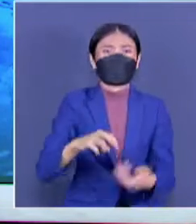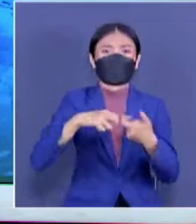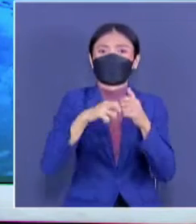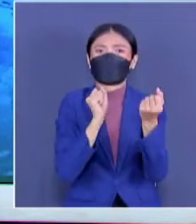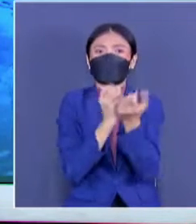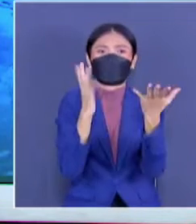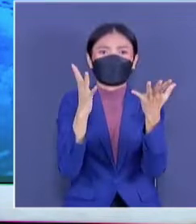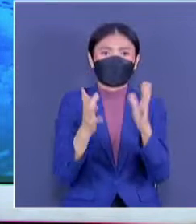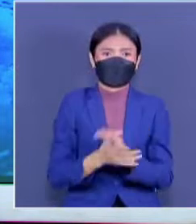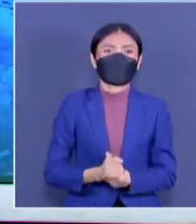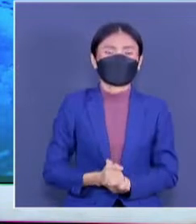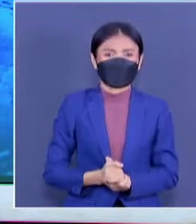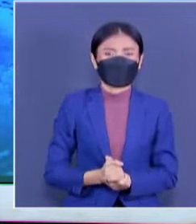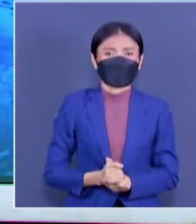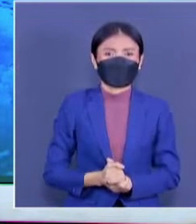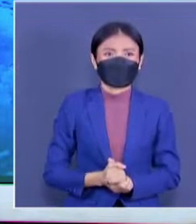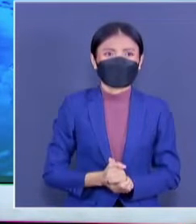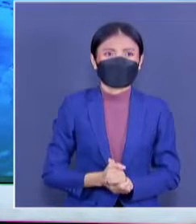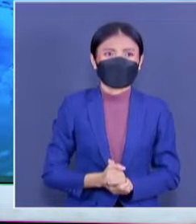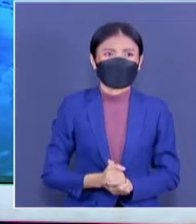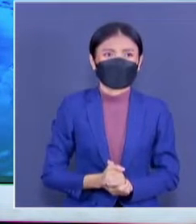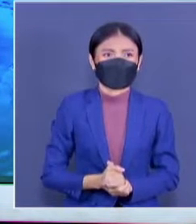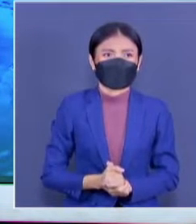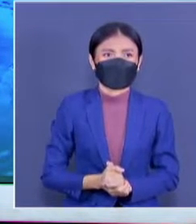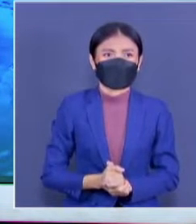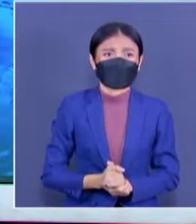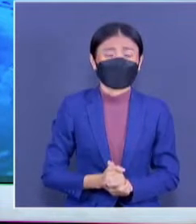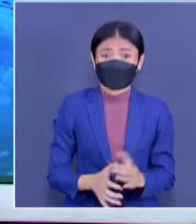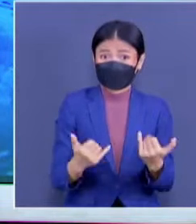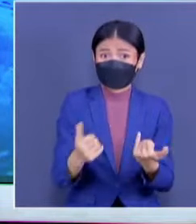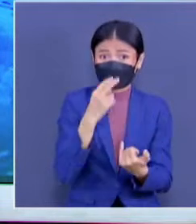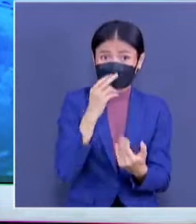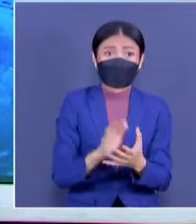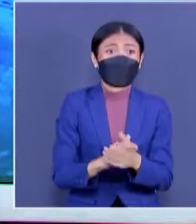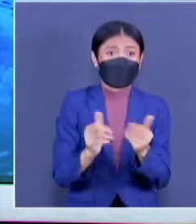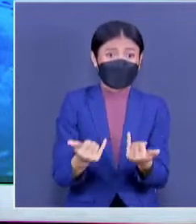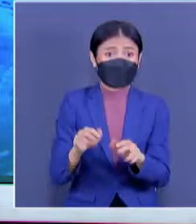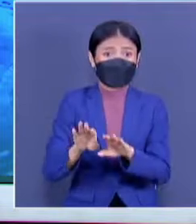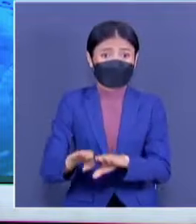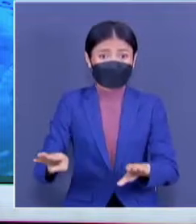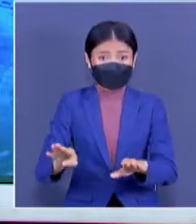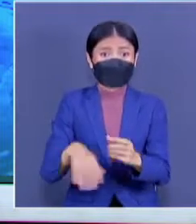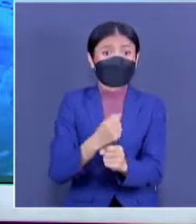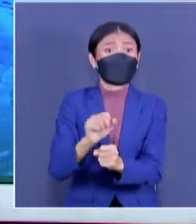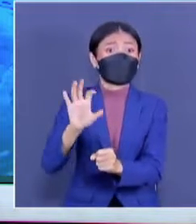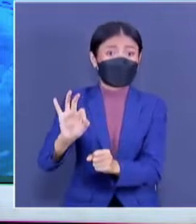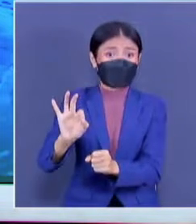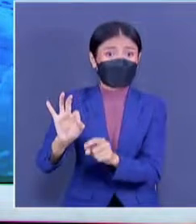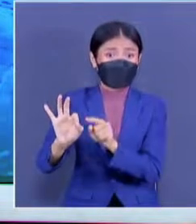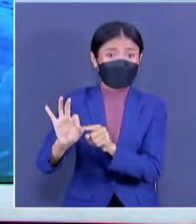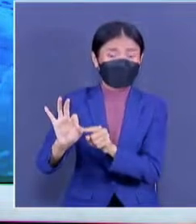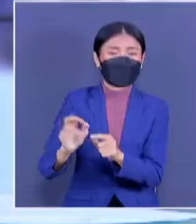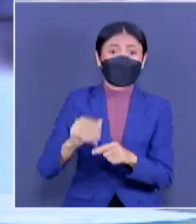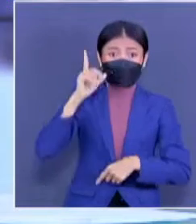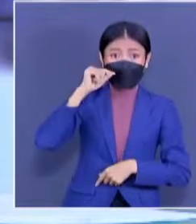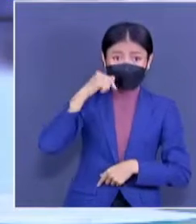คุณผู้ชมขยับมาติดตามเรื่องนี้กันหน่อยนะคะน่าเห็นใจทีเดียวค่ะเพราะว่าน้องวัย9ขวบถูกผู้เป็นแม่ซึ่งเธอเสพยาเสพติดด้วยนะ